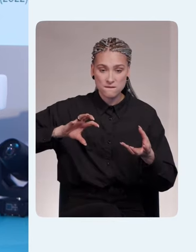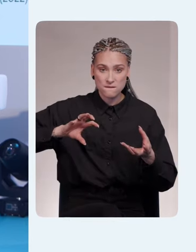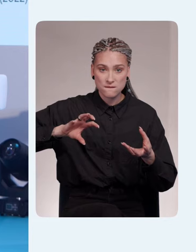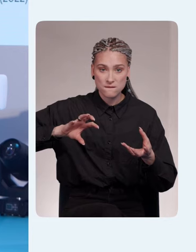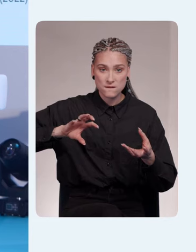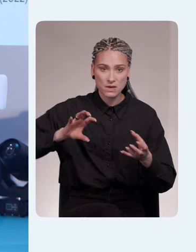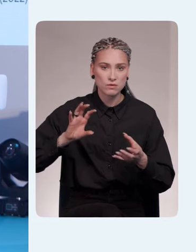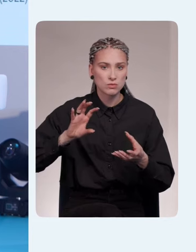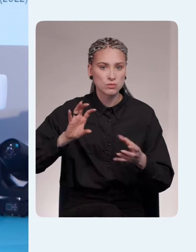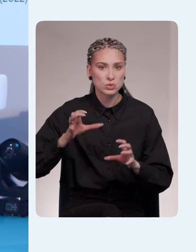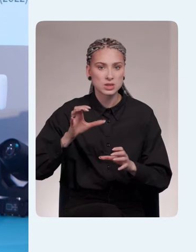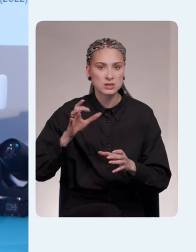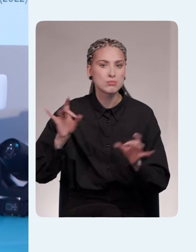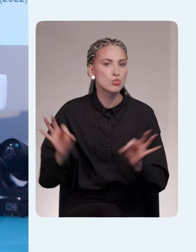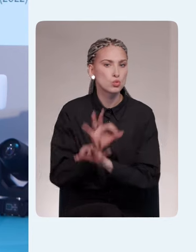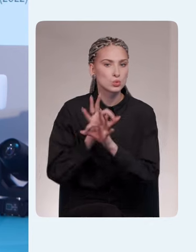станцию,